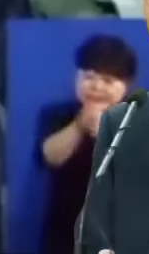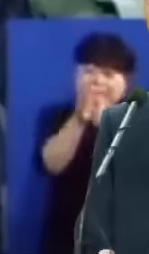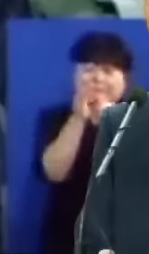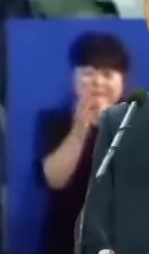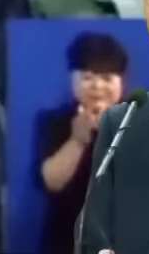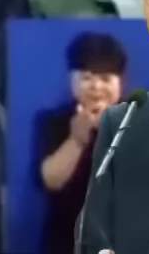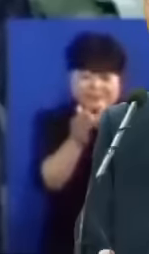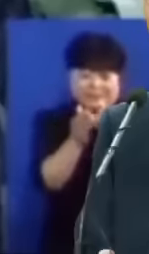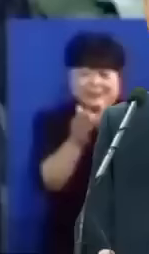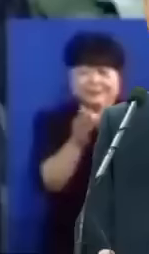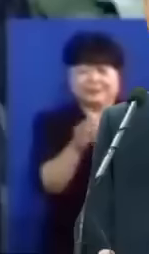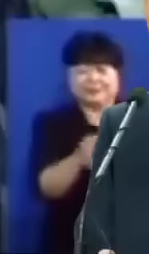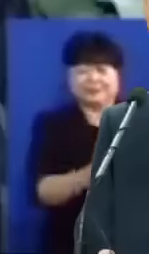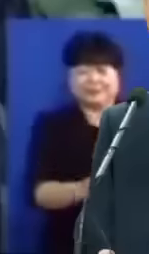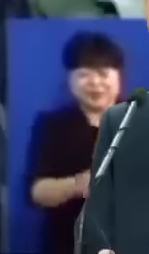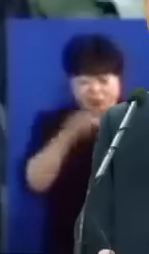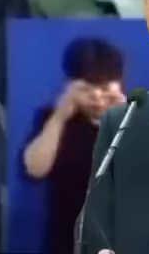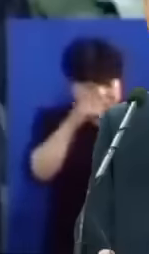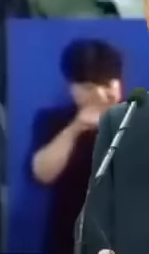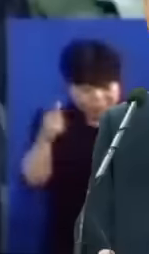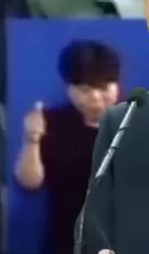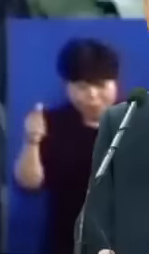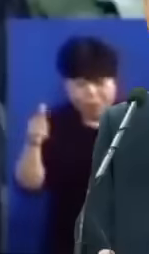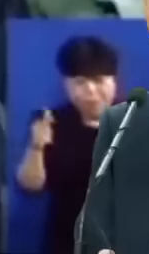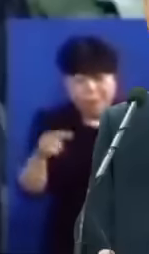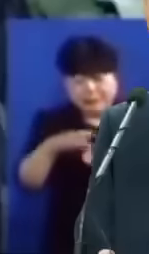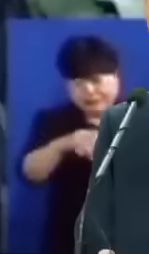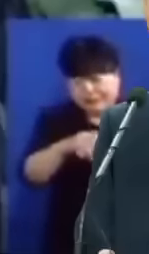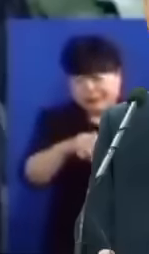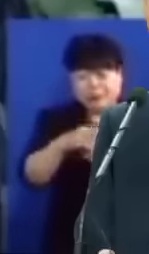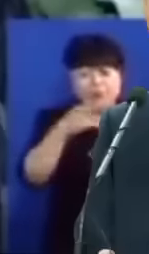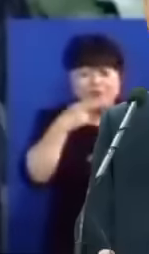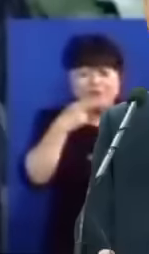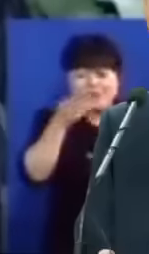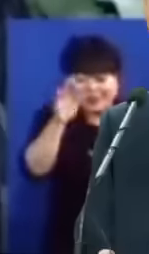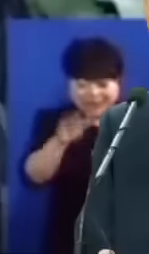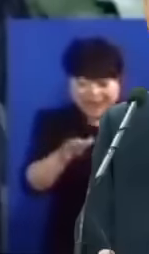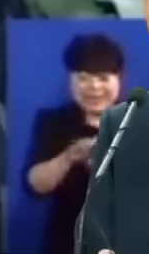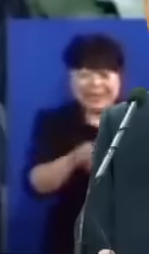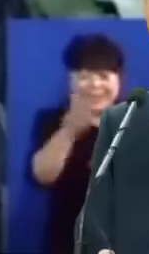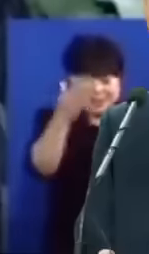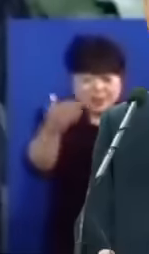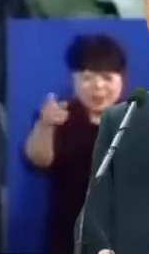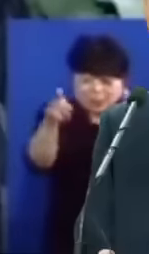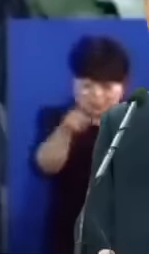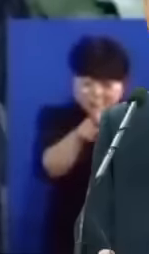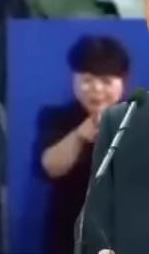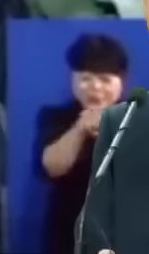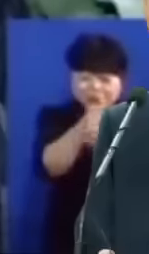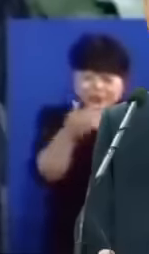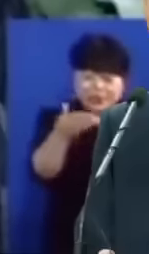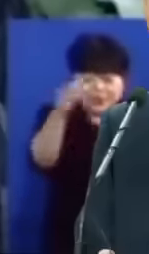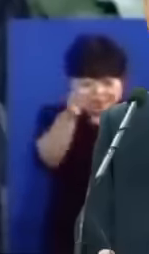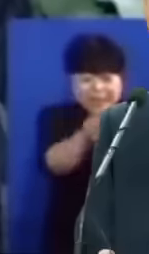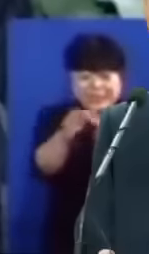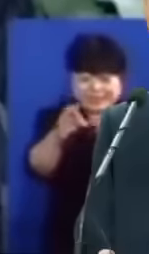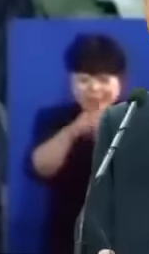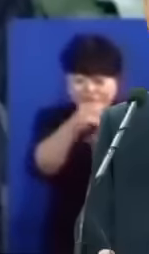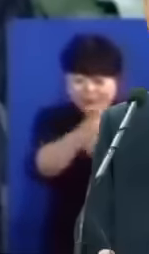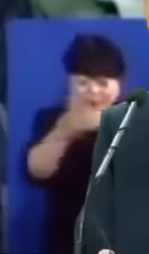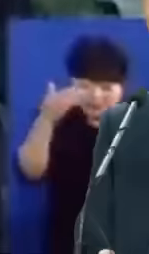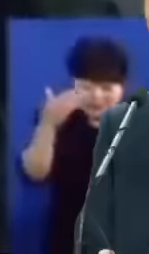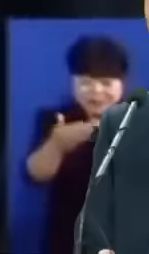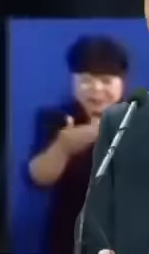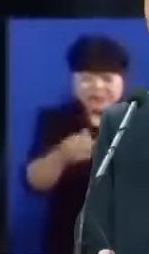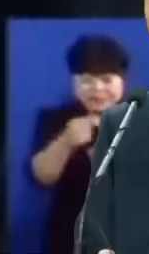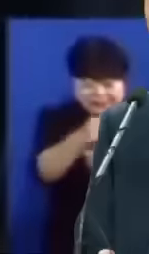맡기십시오. 눈에 안 보이고 손으로 잡을 수 없지만은 여러분이 믿음으로 주님께 맡기면 주님이